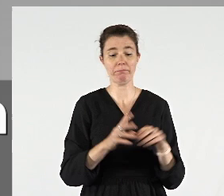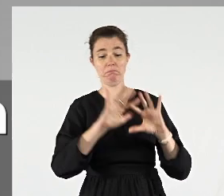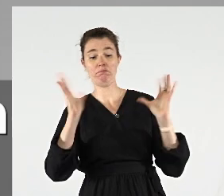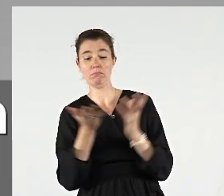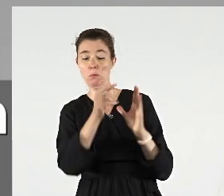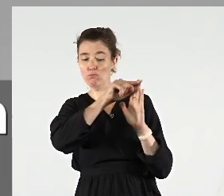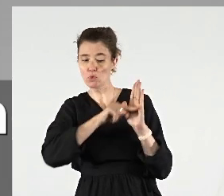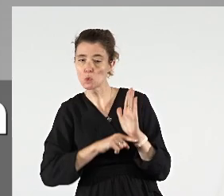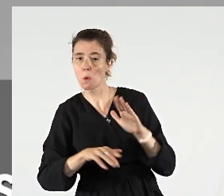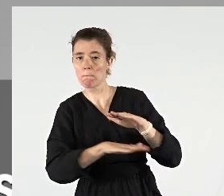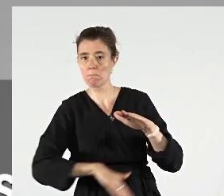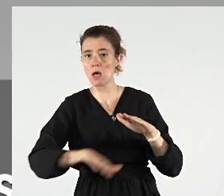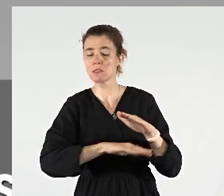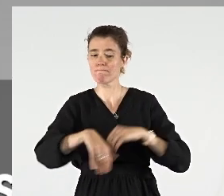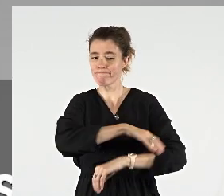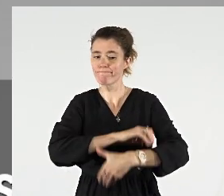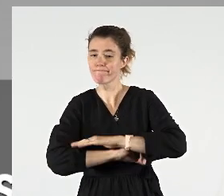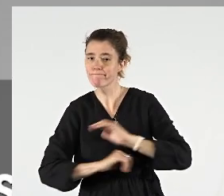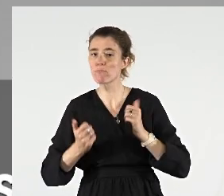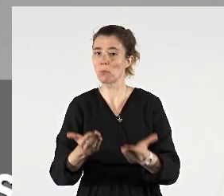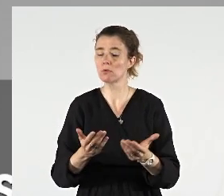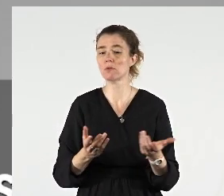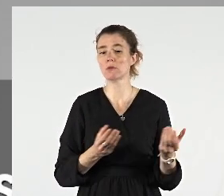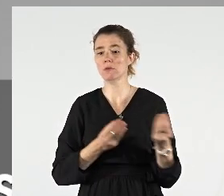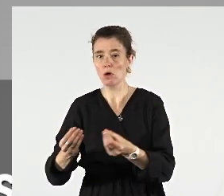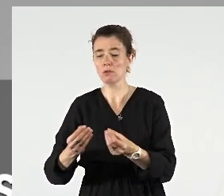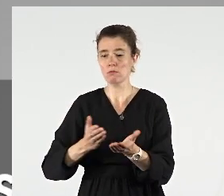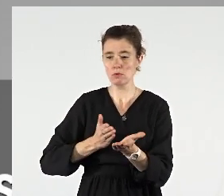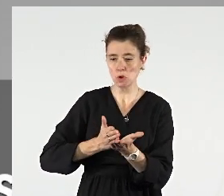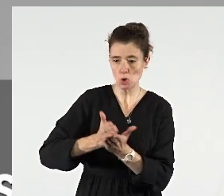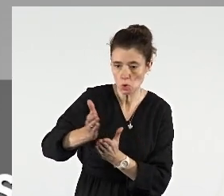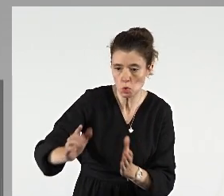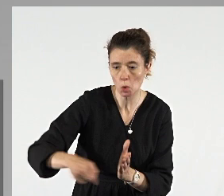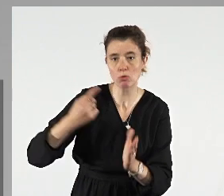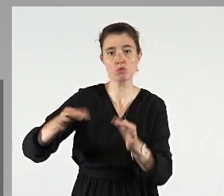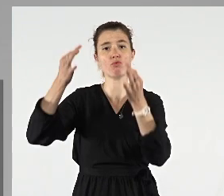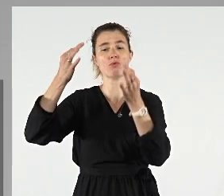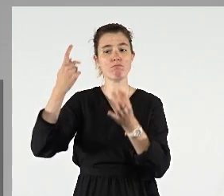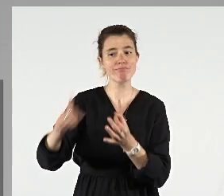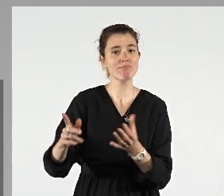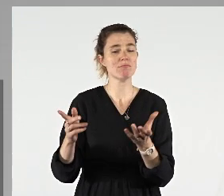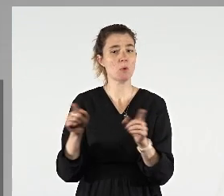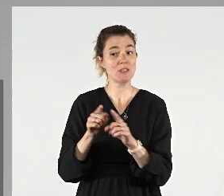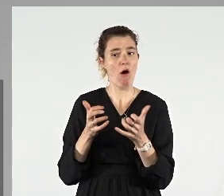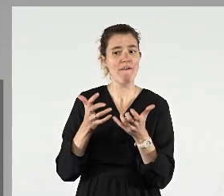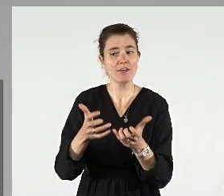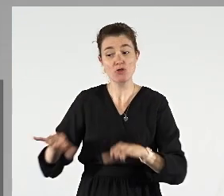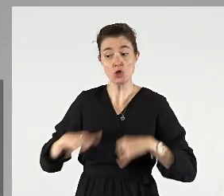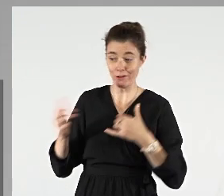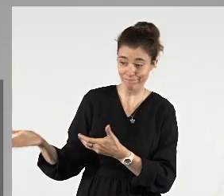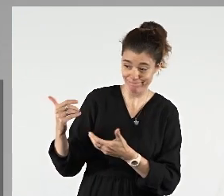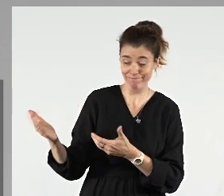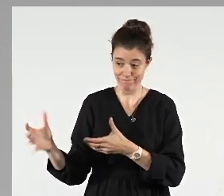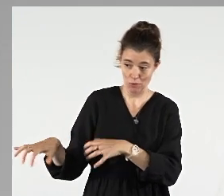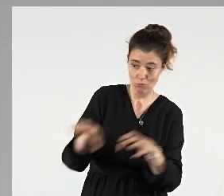fond qui sont mises en œuvre pour contribuer à redonner du sens au travail aux professionnels et donner envie aux plus jeunes de rejoindre les métiers